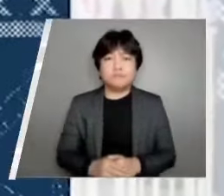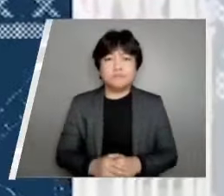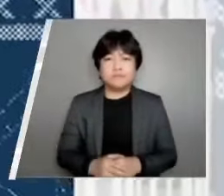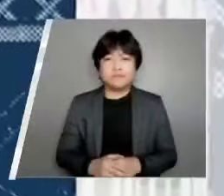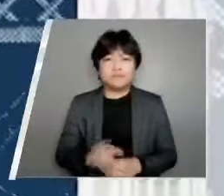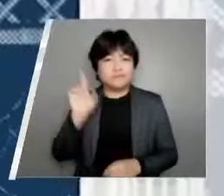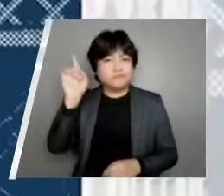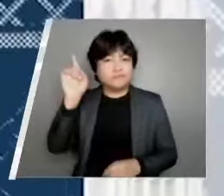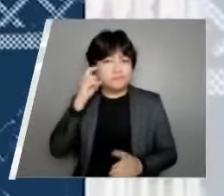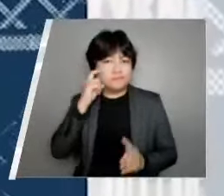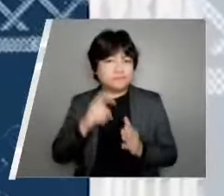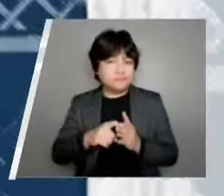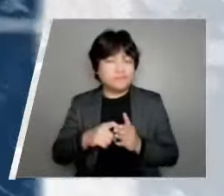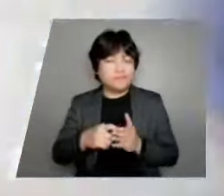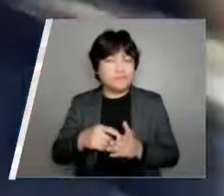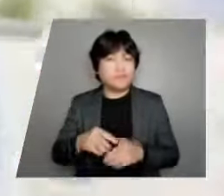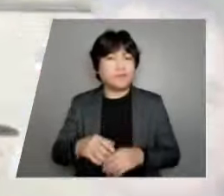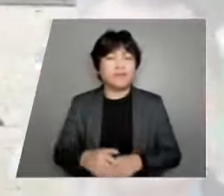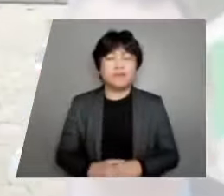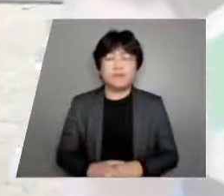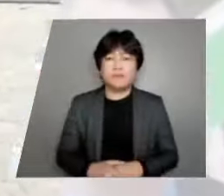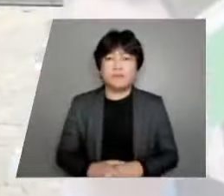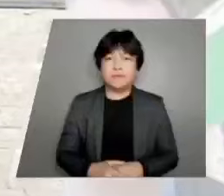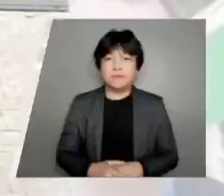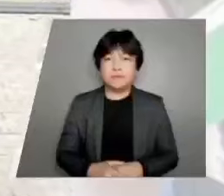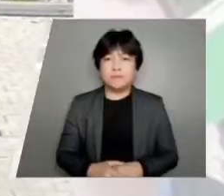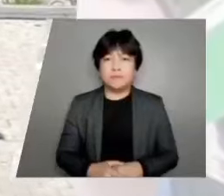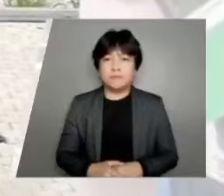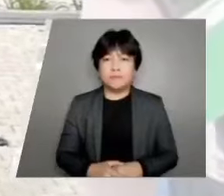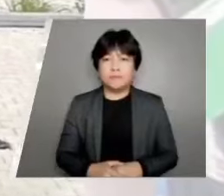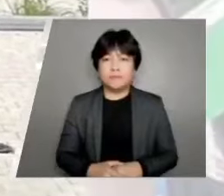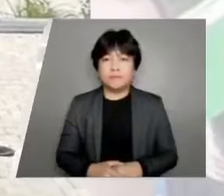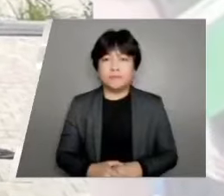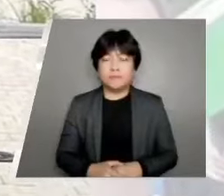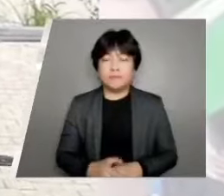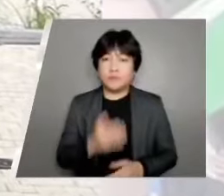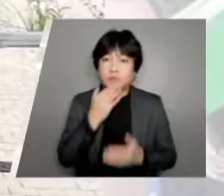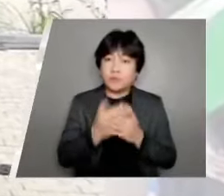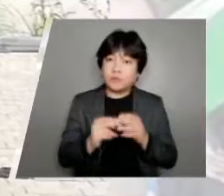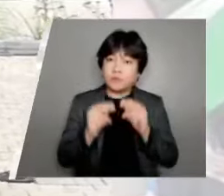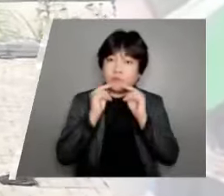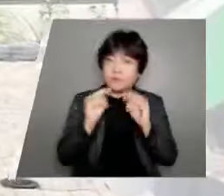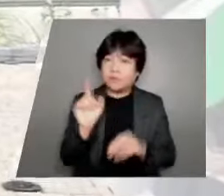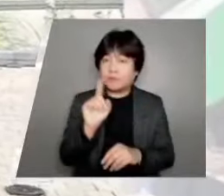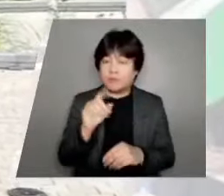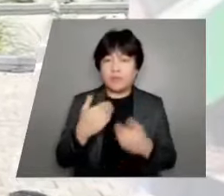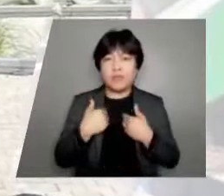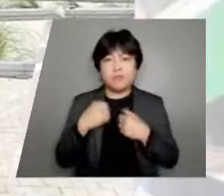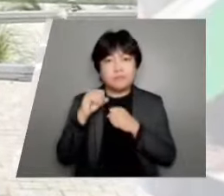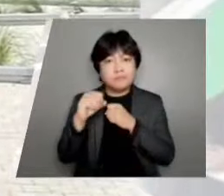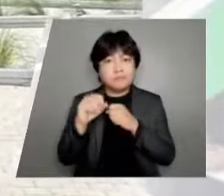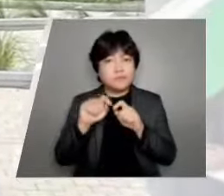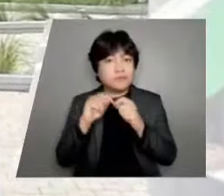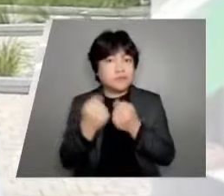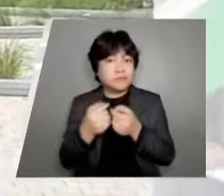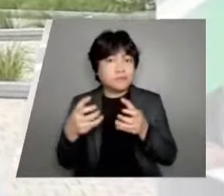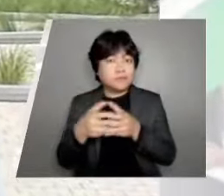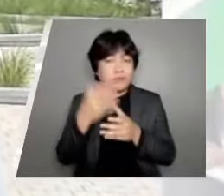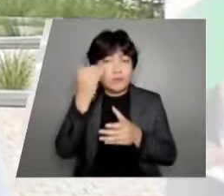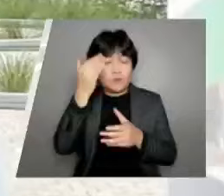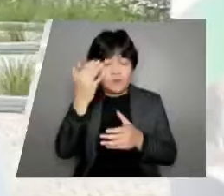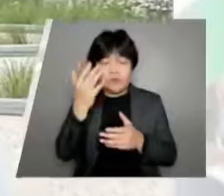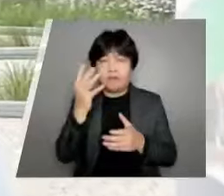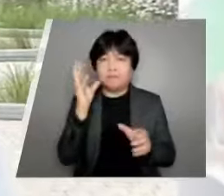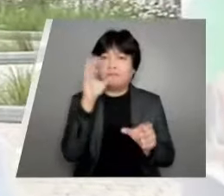Bakyadan at Ira Villegas. May good news na rin ang boxing team dahil pasok na agad sa round of 16